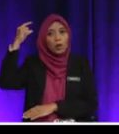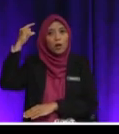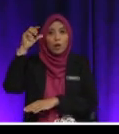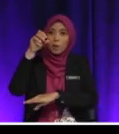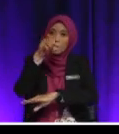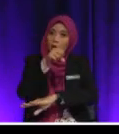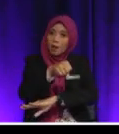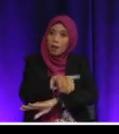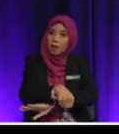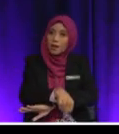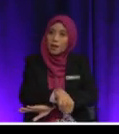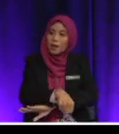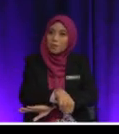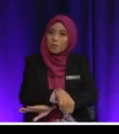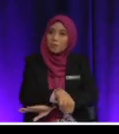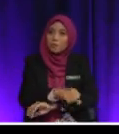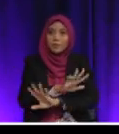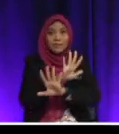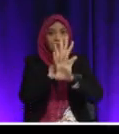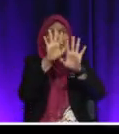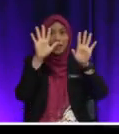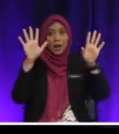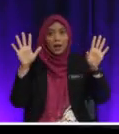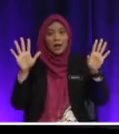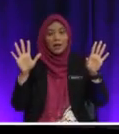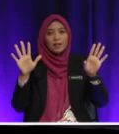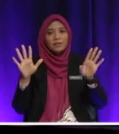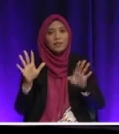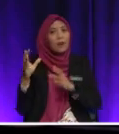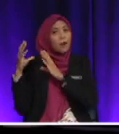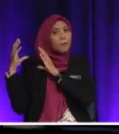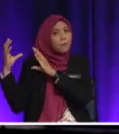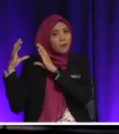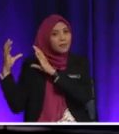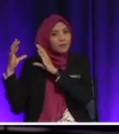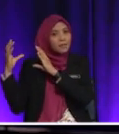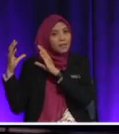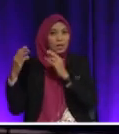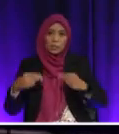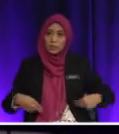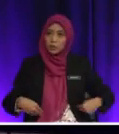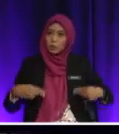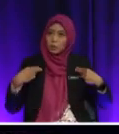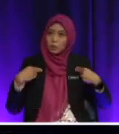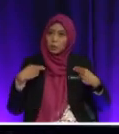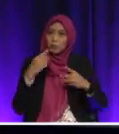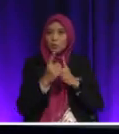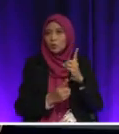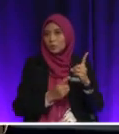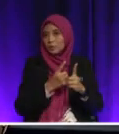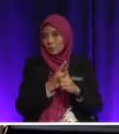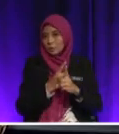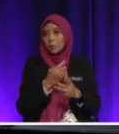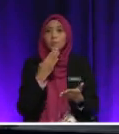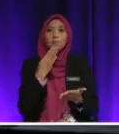sepi cahaya memancar ke Pangkal kelapa hidup di dunia dia